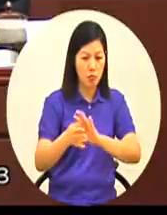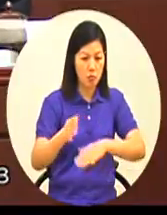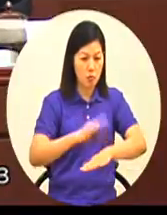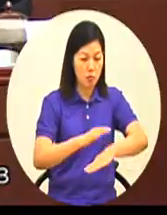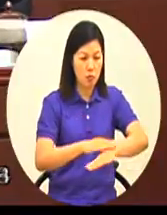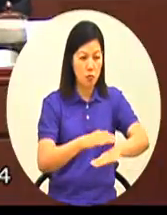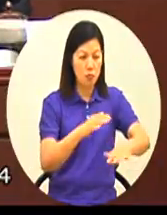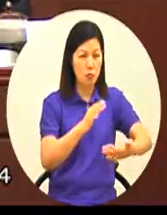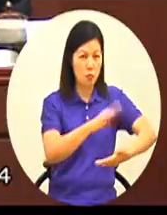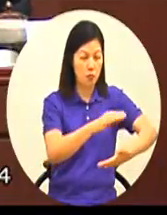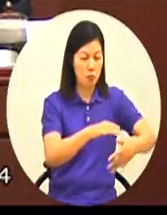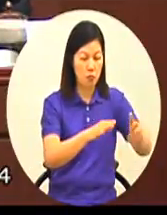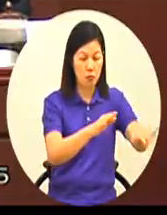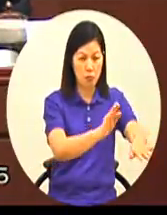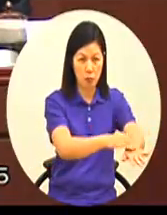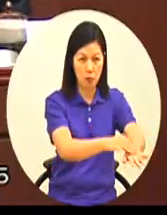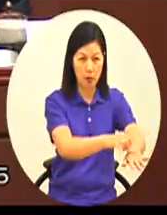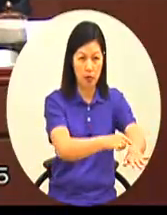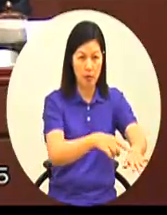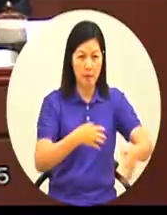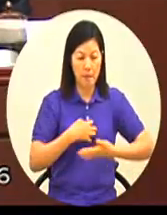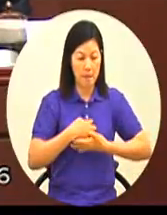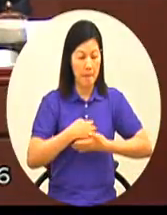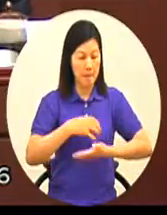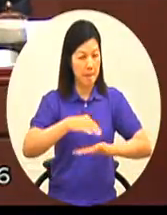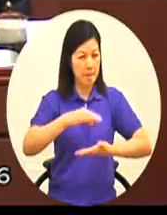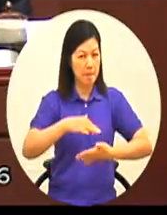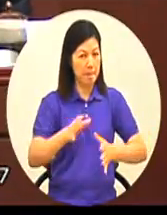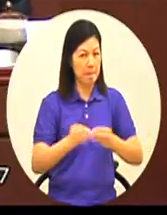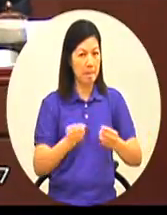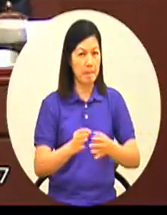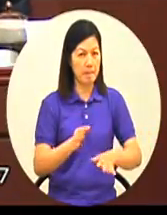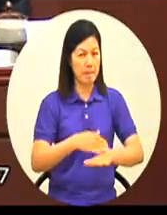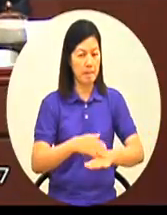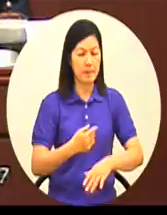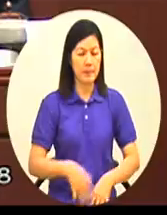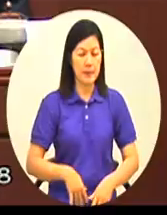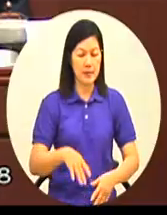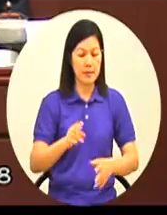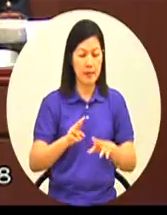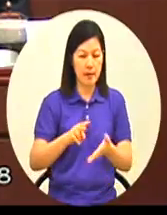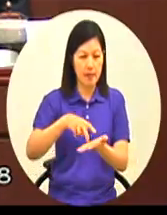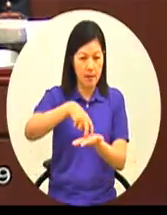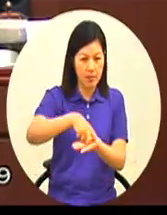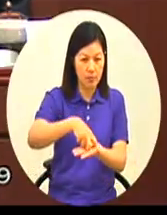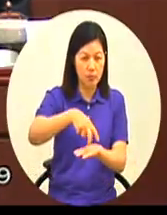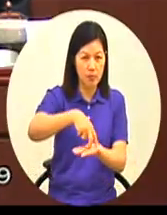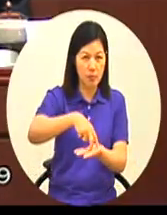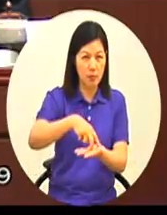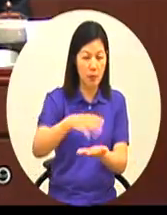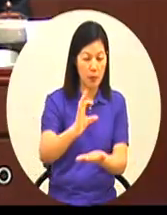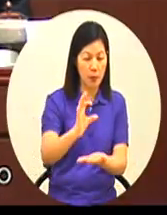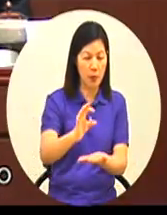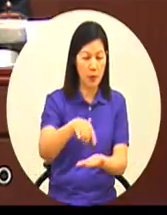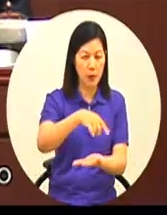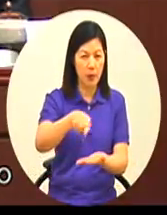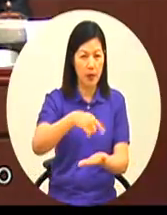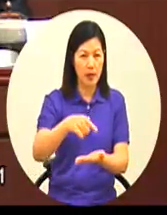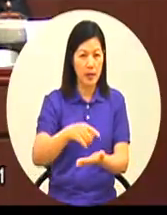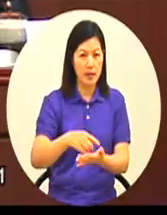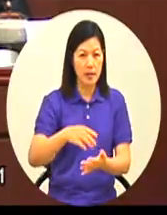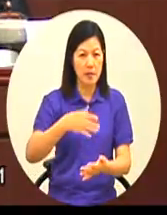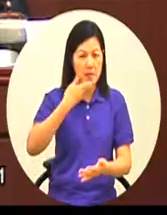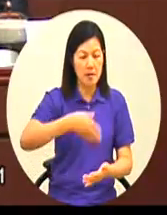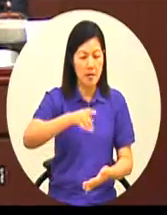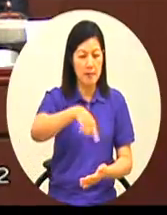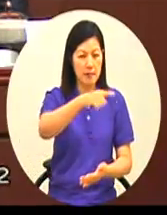孩子在那过程当中是不会担心跟害怕。那我们在蹲式马桶的部分，我们旁边都有拉杆，让我们的长辈或者说我们的性别